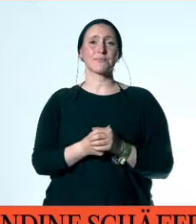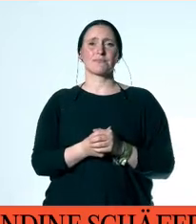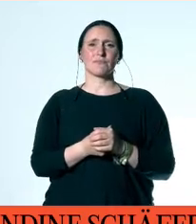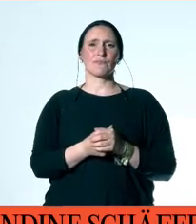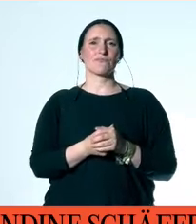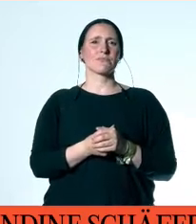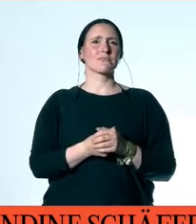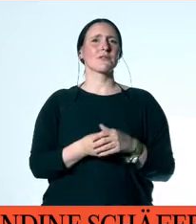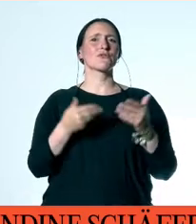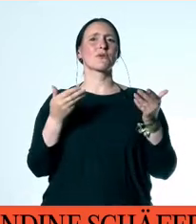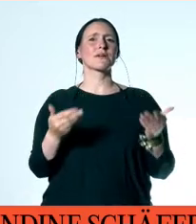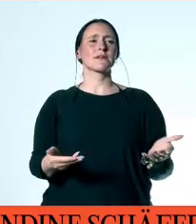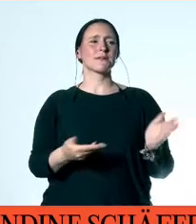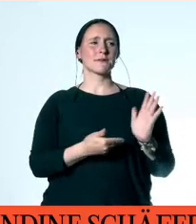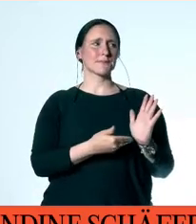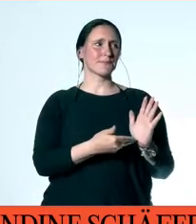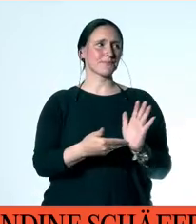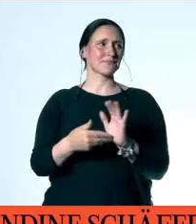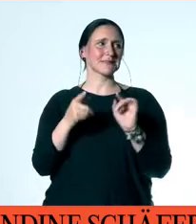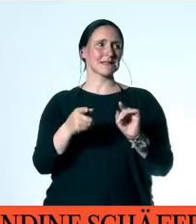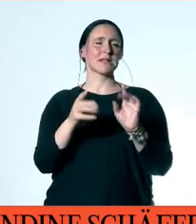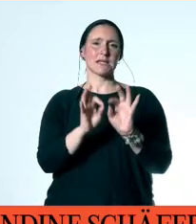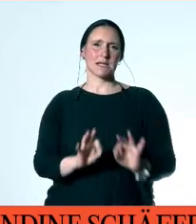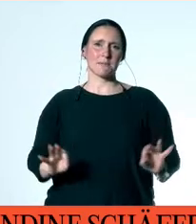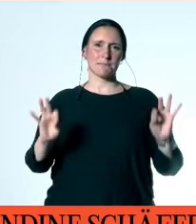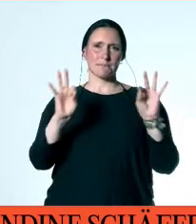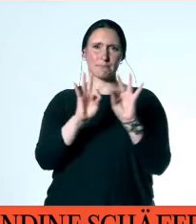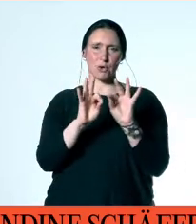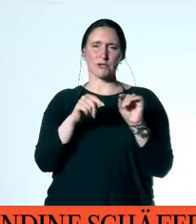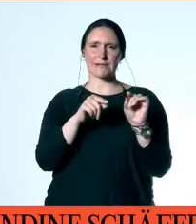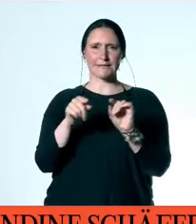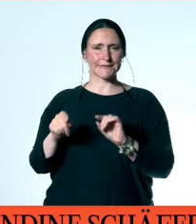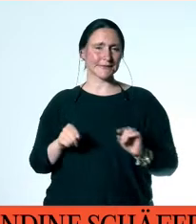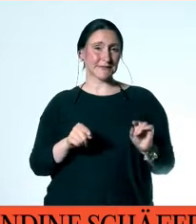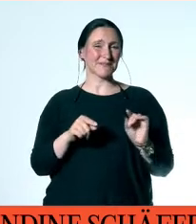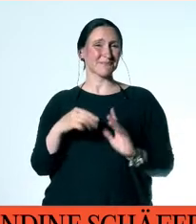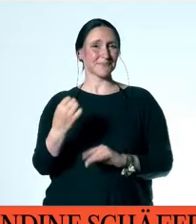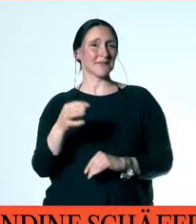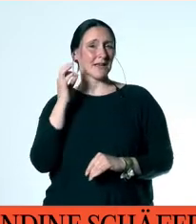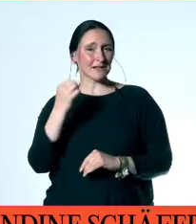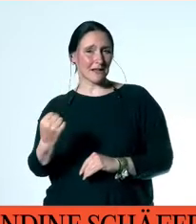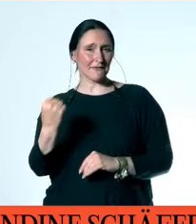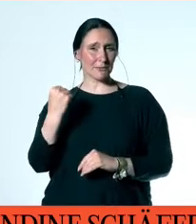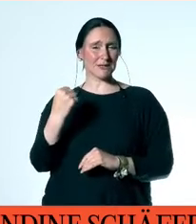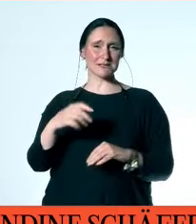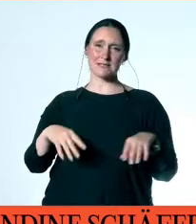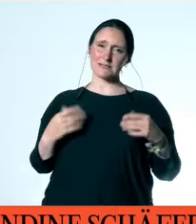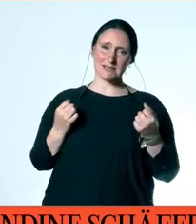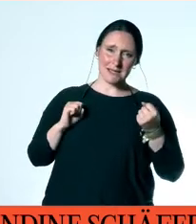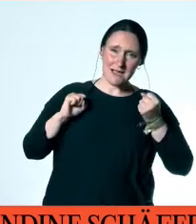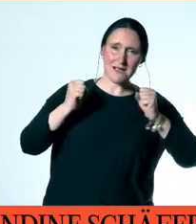Als Frau, als Fotografin. Ich denke, dass es ganz wichtig ist, dass wir